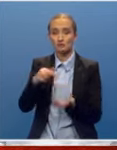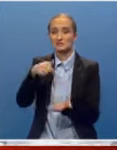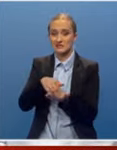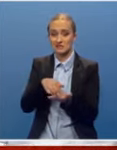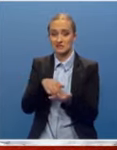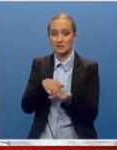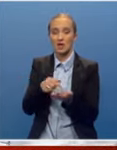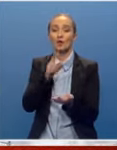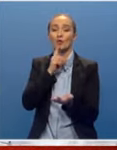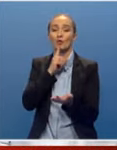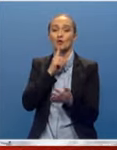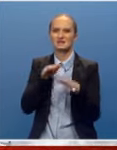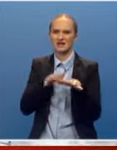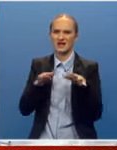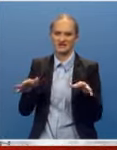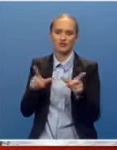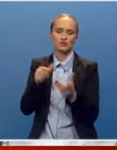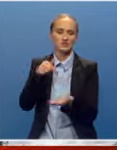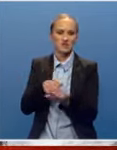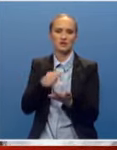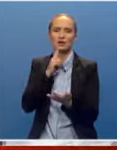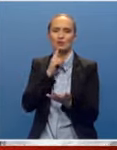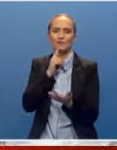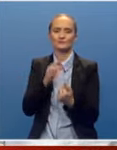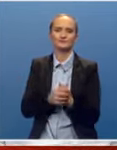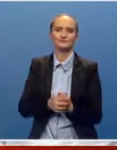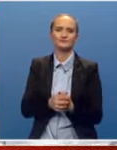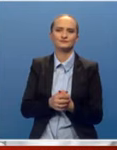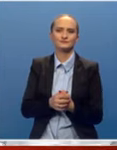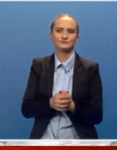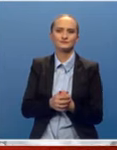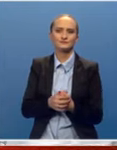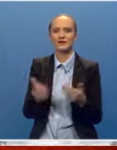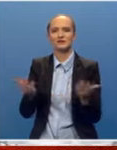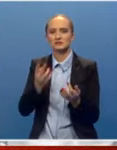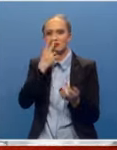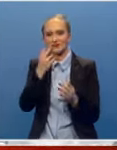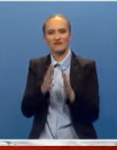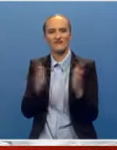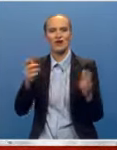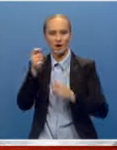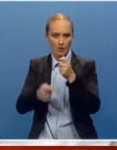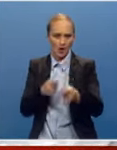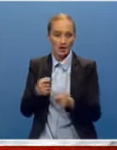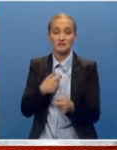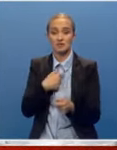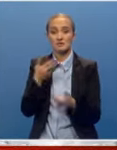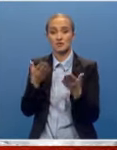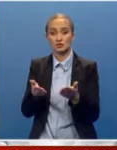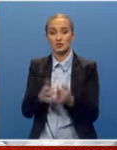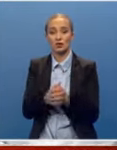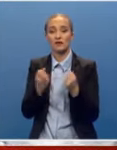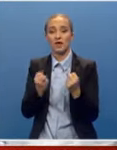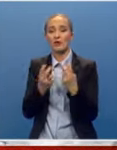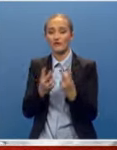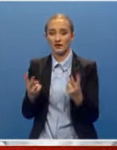centar koji se razvija, u centar koji gdje se vide velika ulaganja. Za nas je to